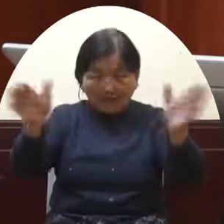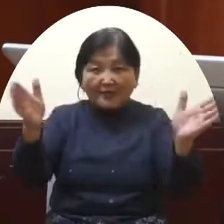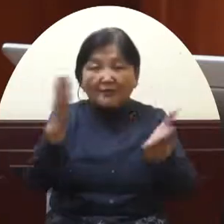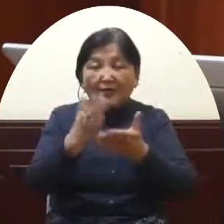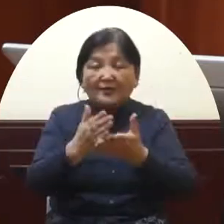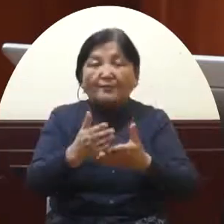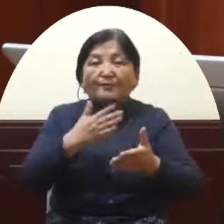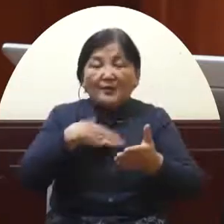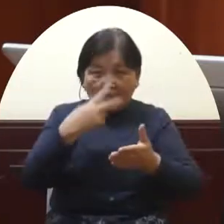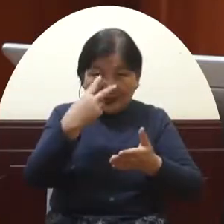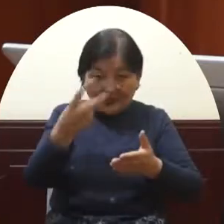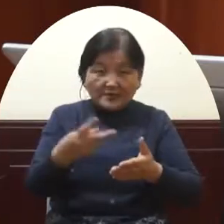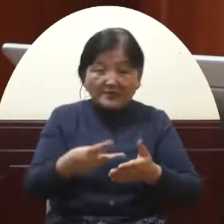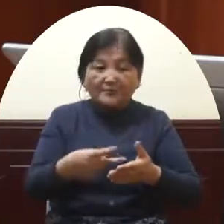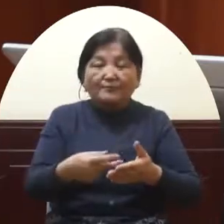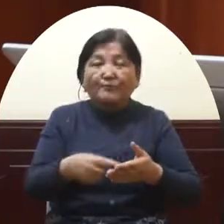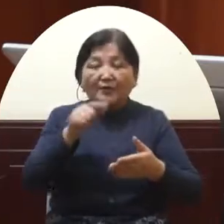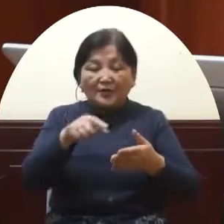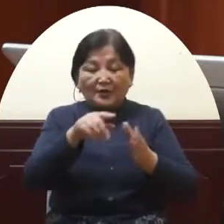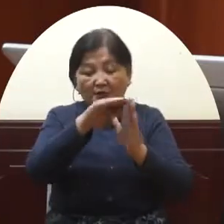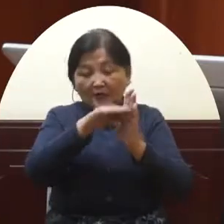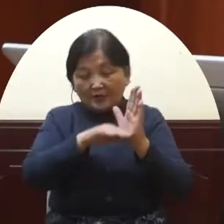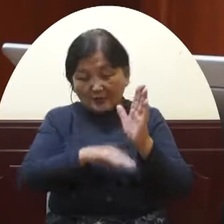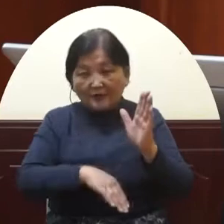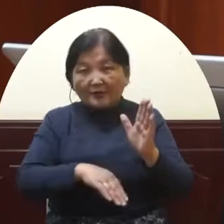бол хэвлийн эрхчлөлийн индексээрээ бол 48 дэсэн.